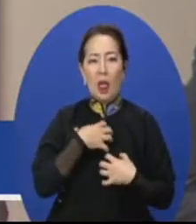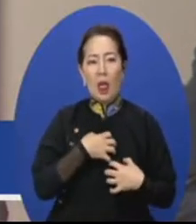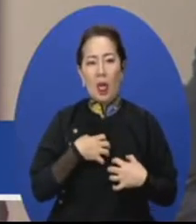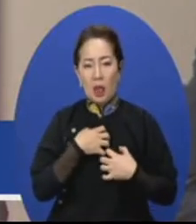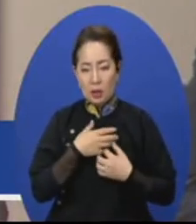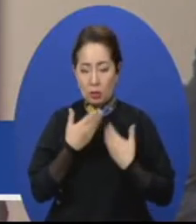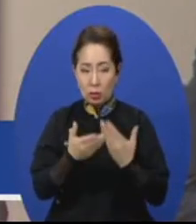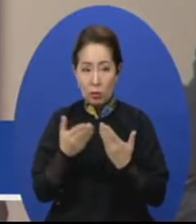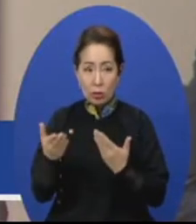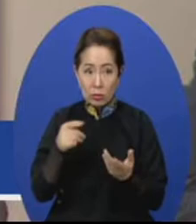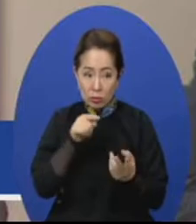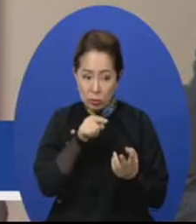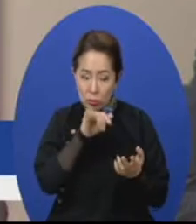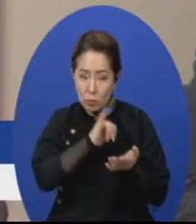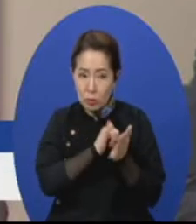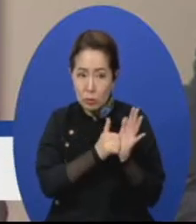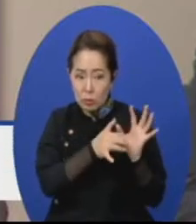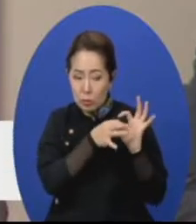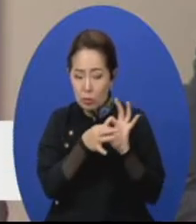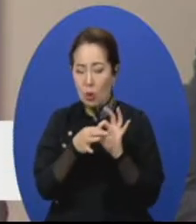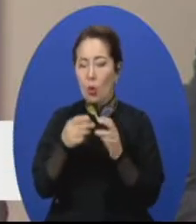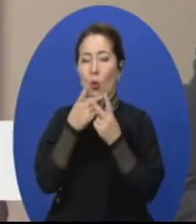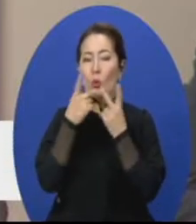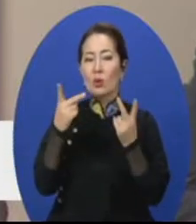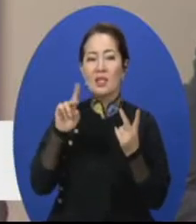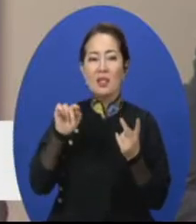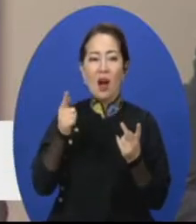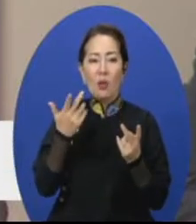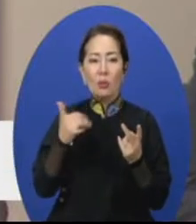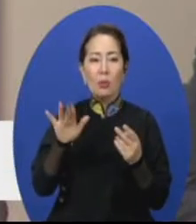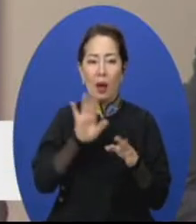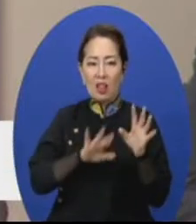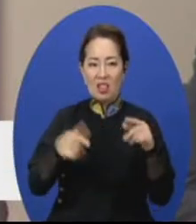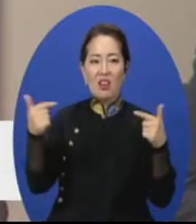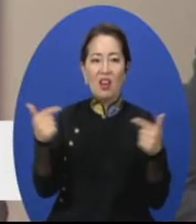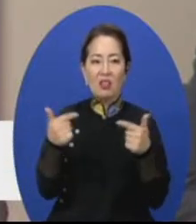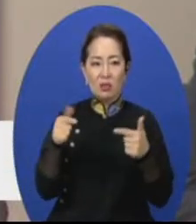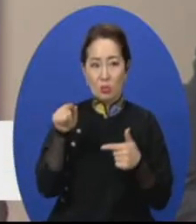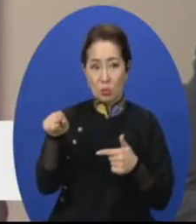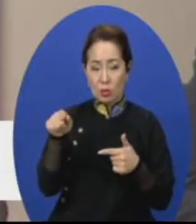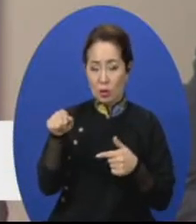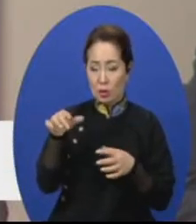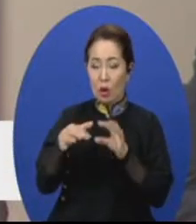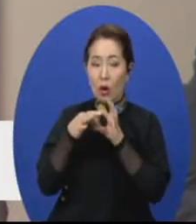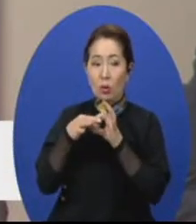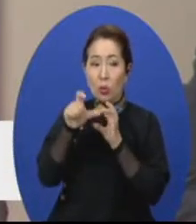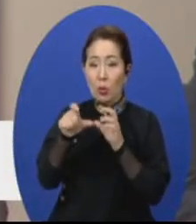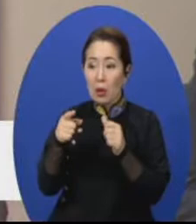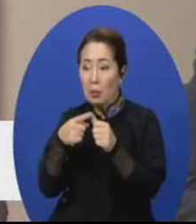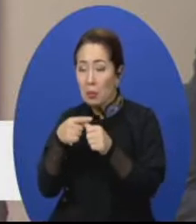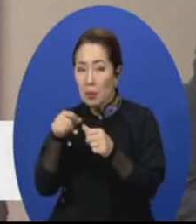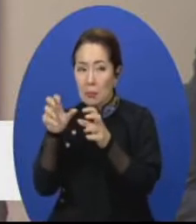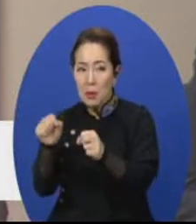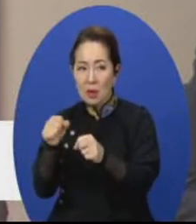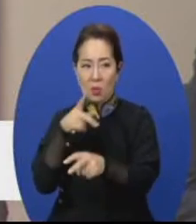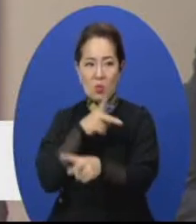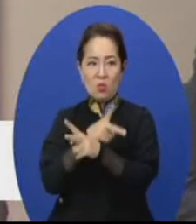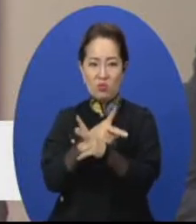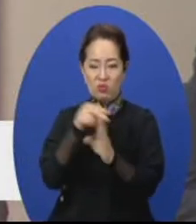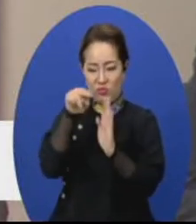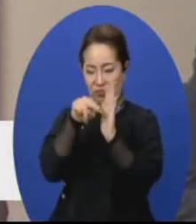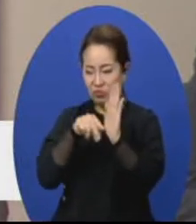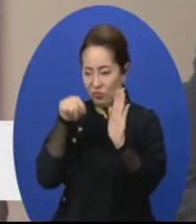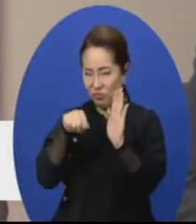үндэсний аюулгүй байдлын эсрэг ажилладаг этгээдүүд байгаа. Энэ этгээдүүдтэй хуулийн хүрээнд ажиллах ёстой. Ажиллах ёстой. Хариуцлага тооцох